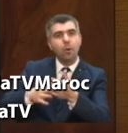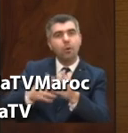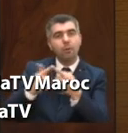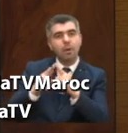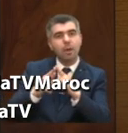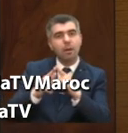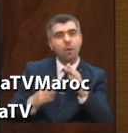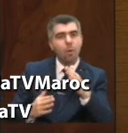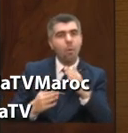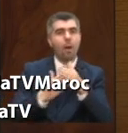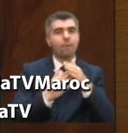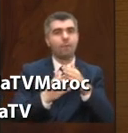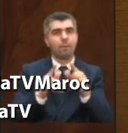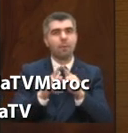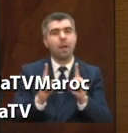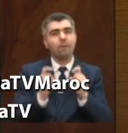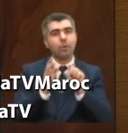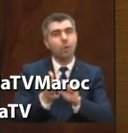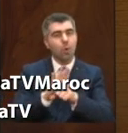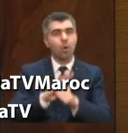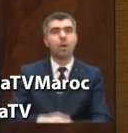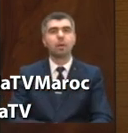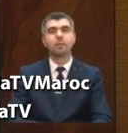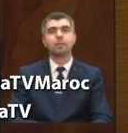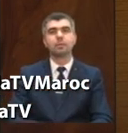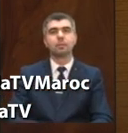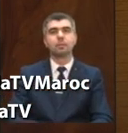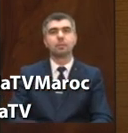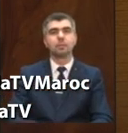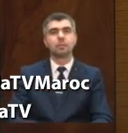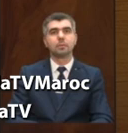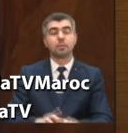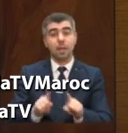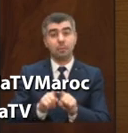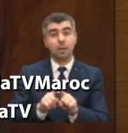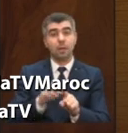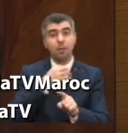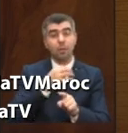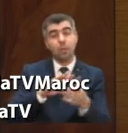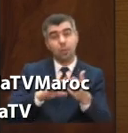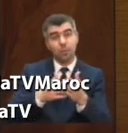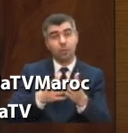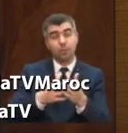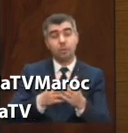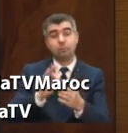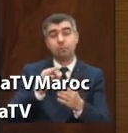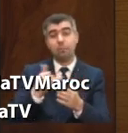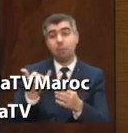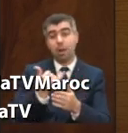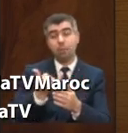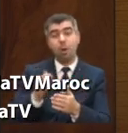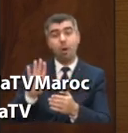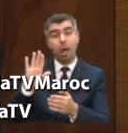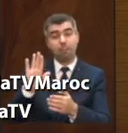لمواجهة جائحة كوفيد كورونا، وقد عرفت تأطيرا من مستوى عالي من خبراء